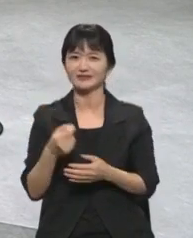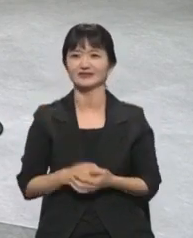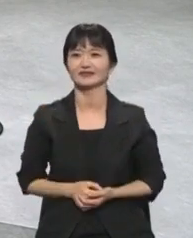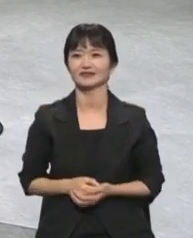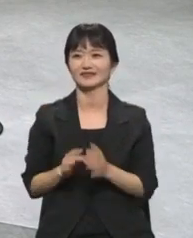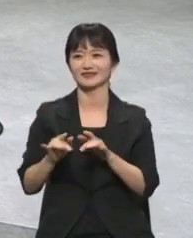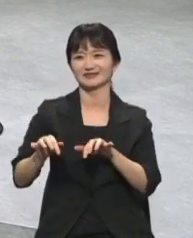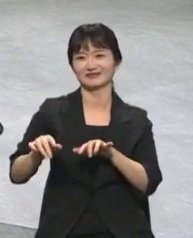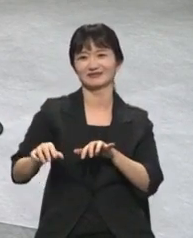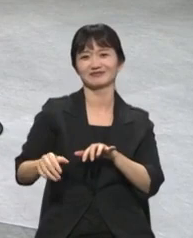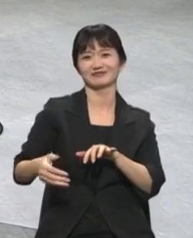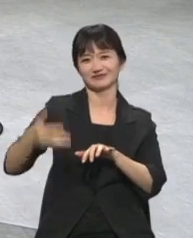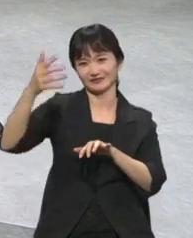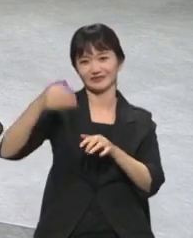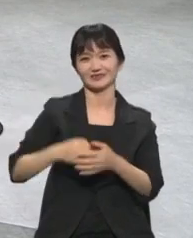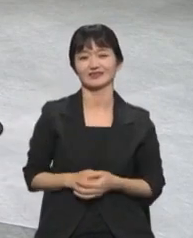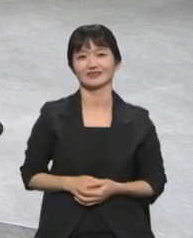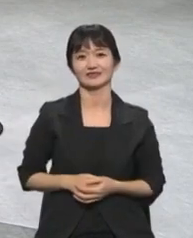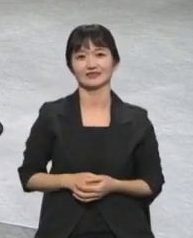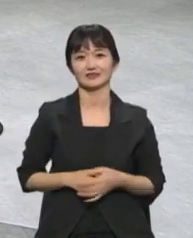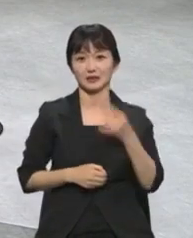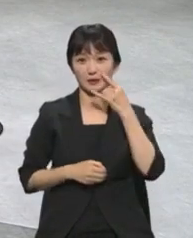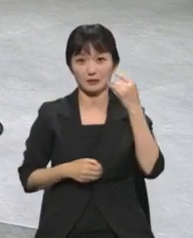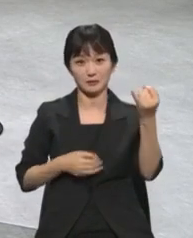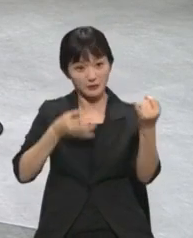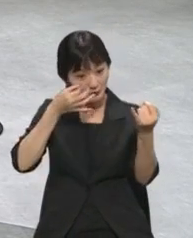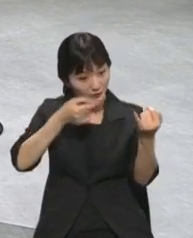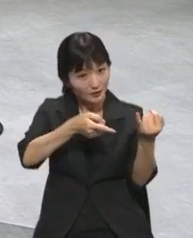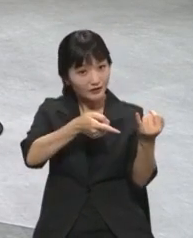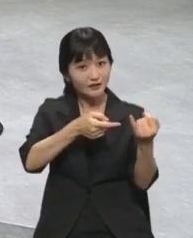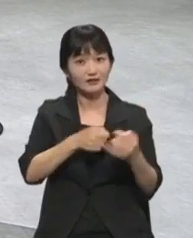실제로 자기의 AI 프로필을 엄마에게 보여줬대요 엄마가